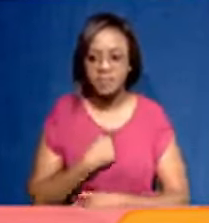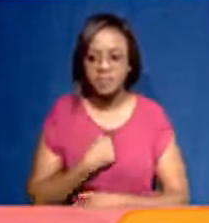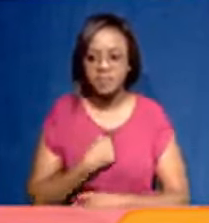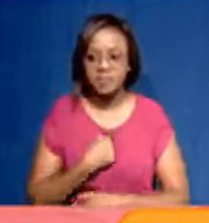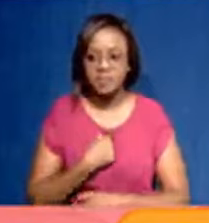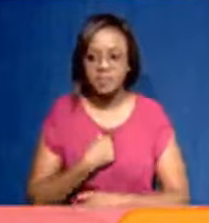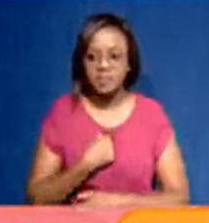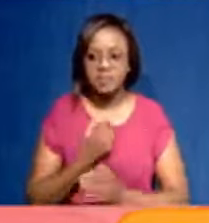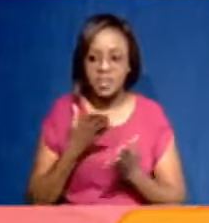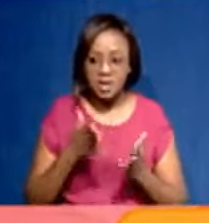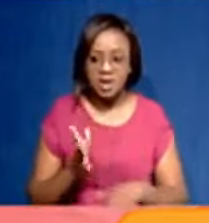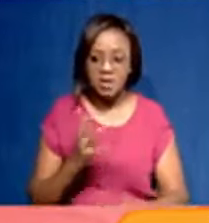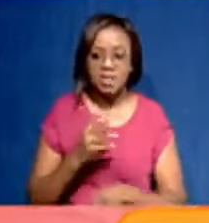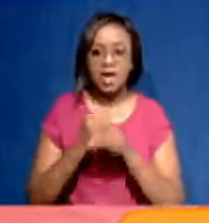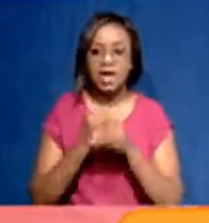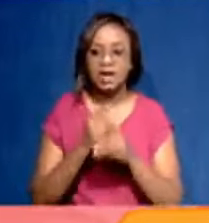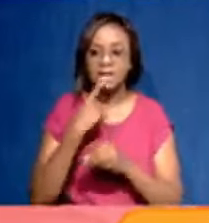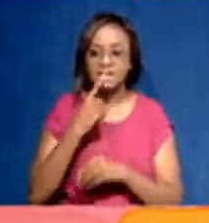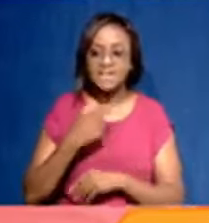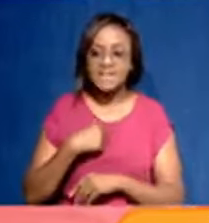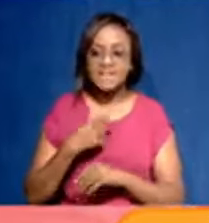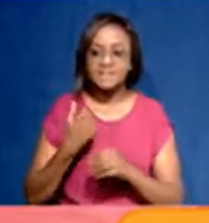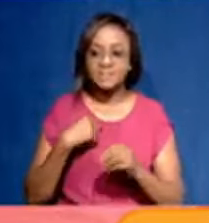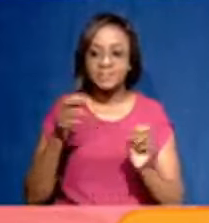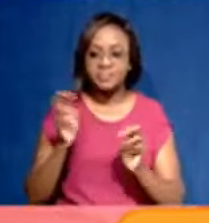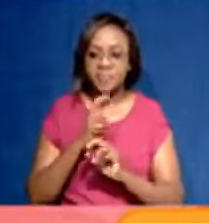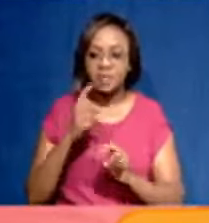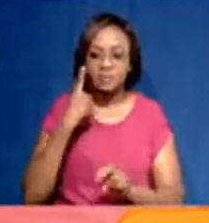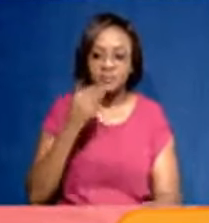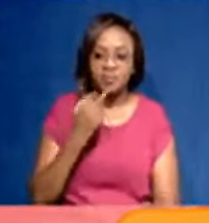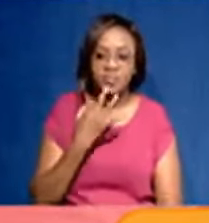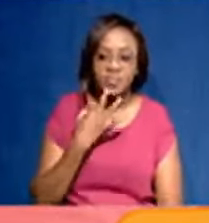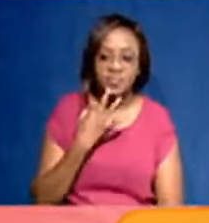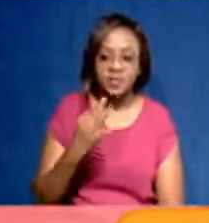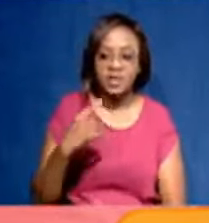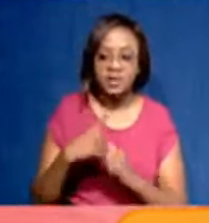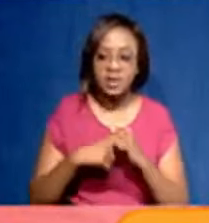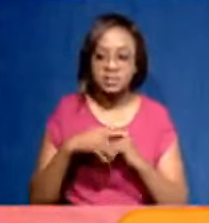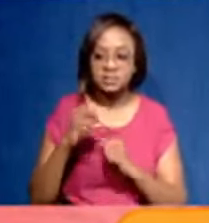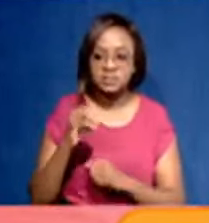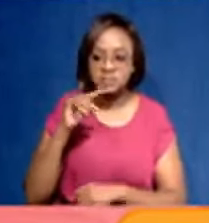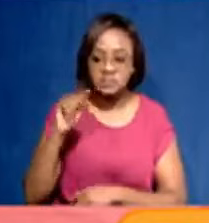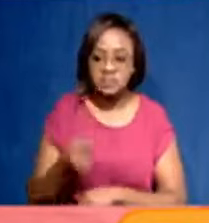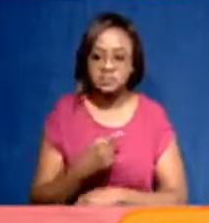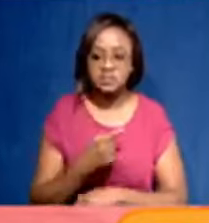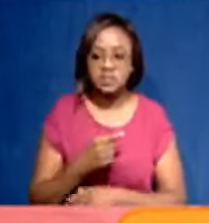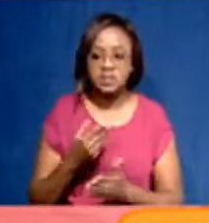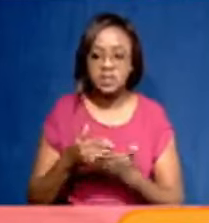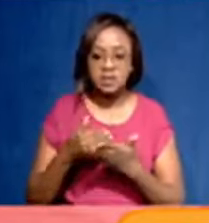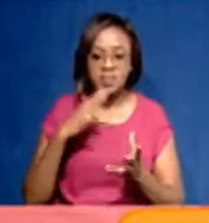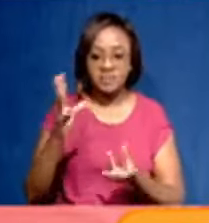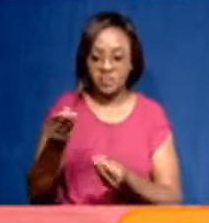Now I'm told to look for 360,000 before I'm allocated.